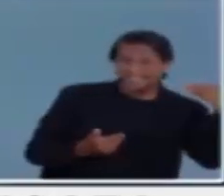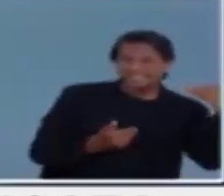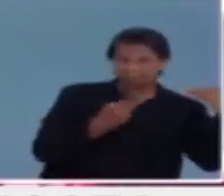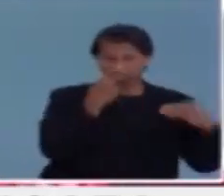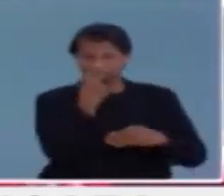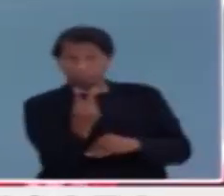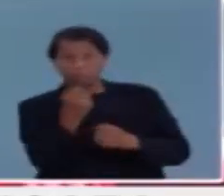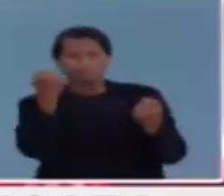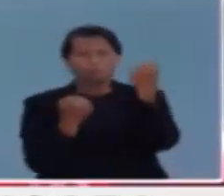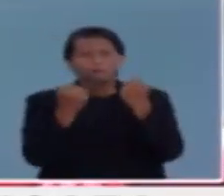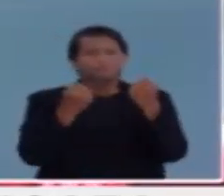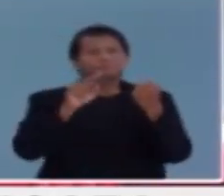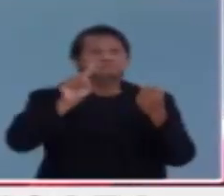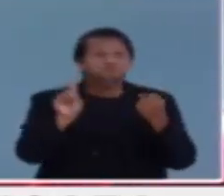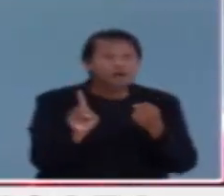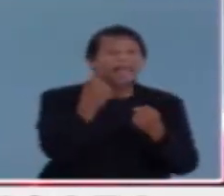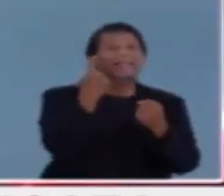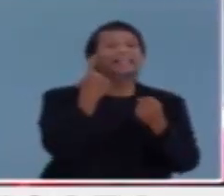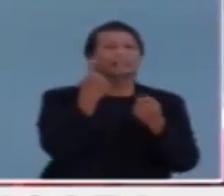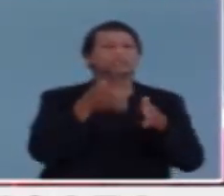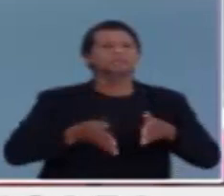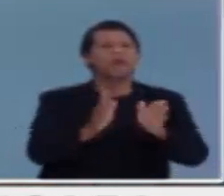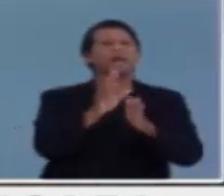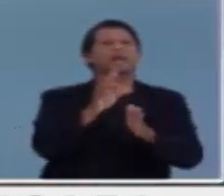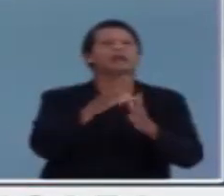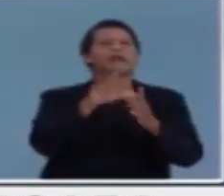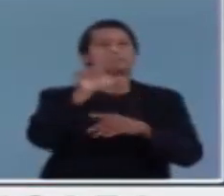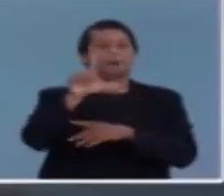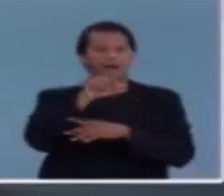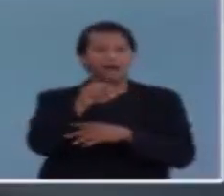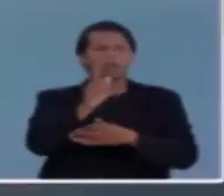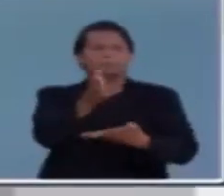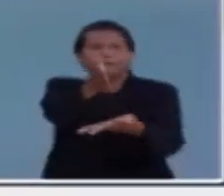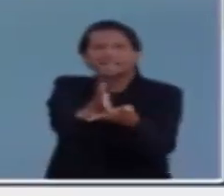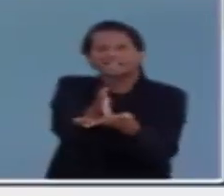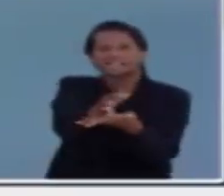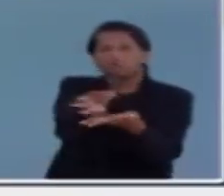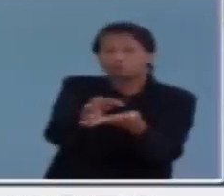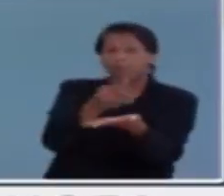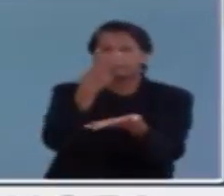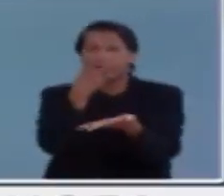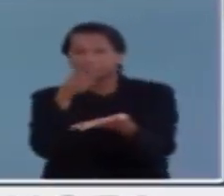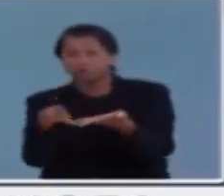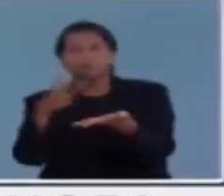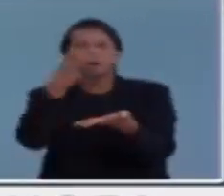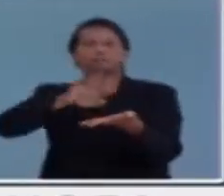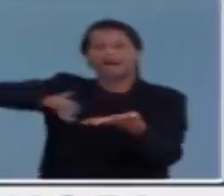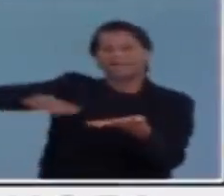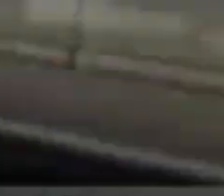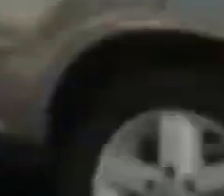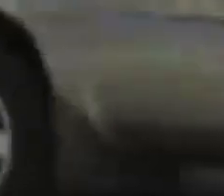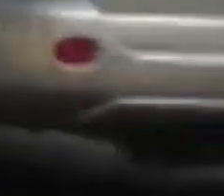sudah mulai terjadi di Jalan Raya Lembang yang merupakan perbatasan antara Kota Bandung dan Kabupaten Bandung Barat.